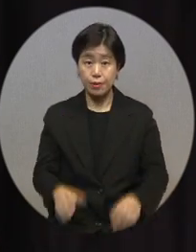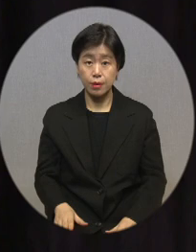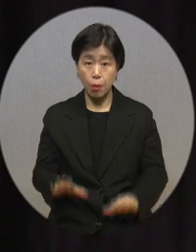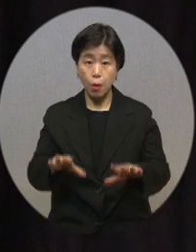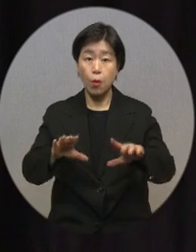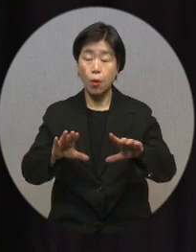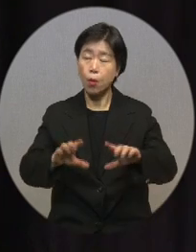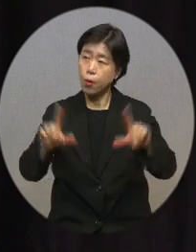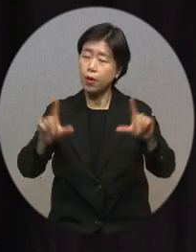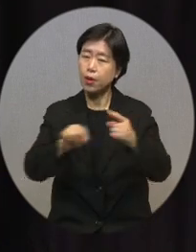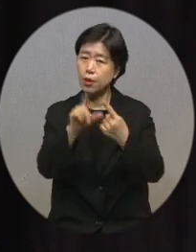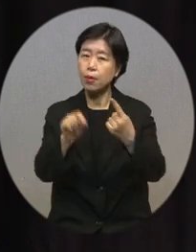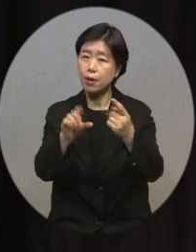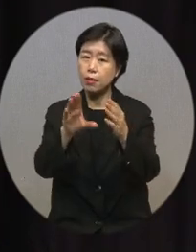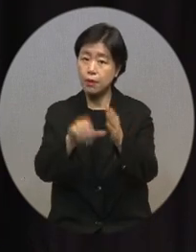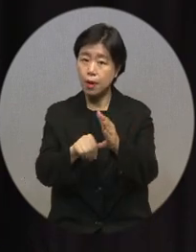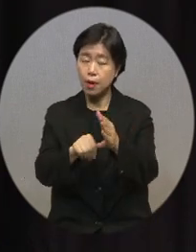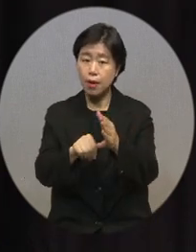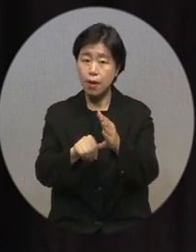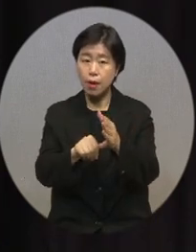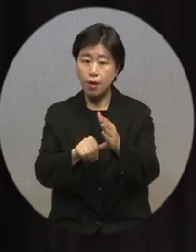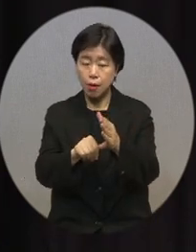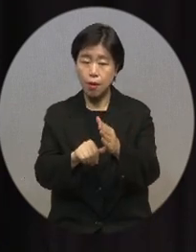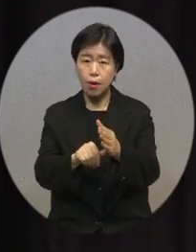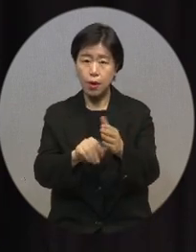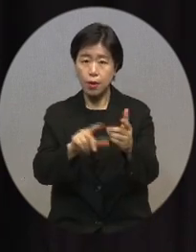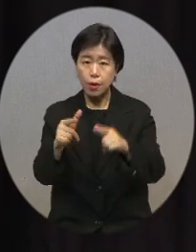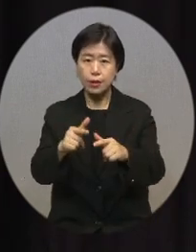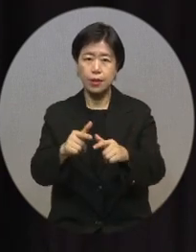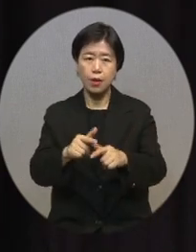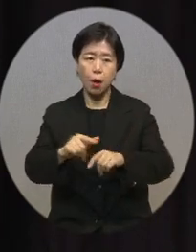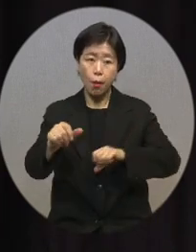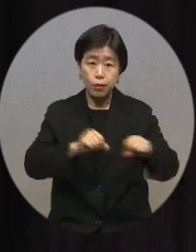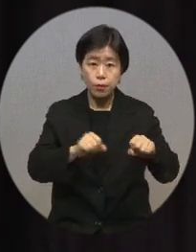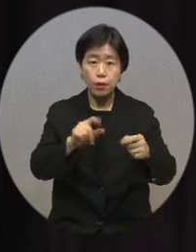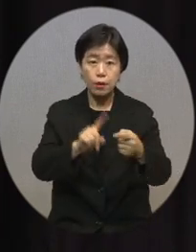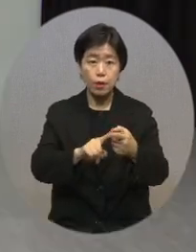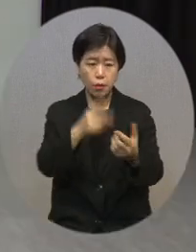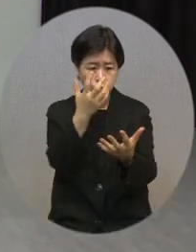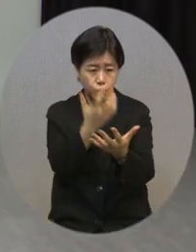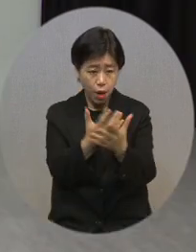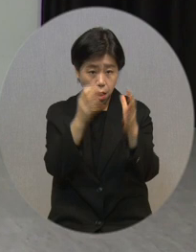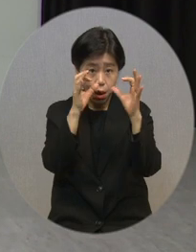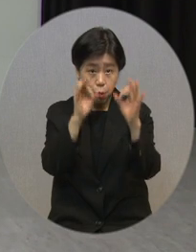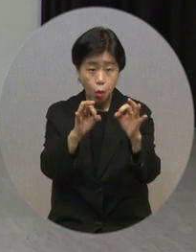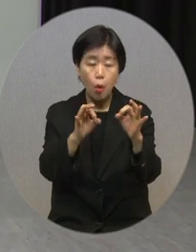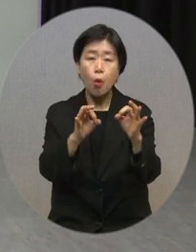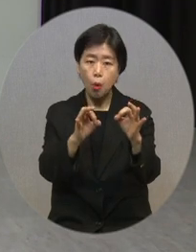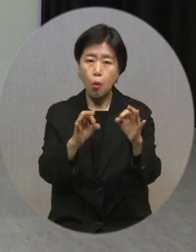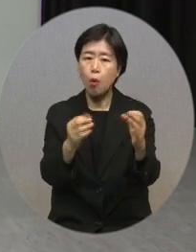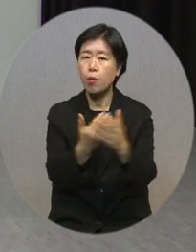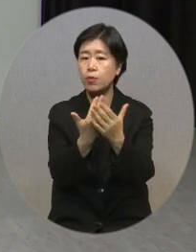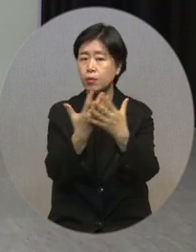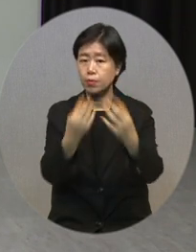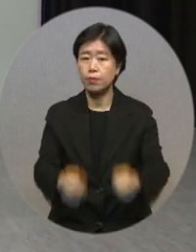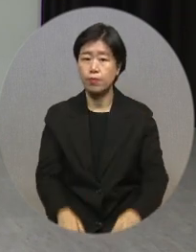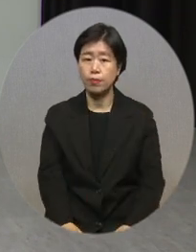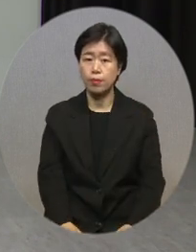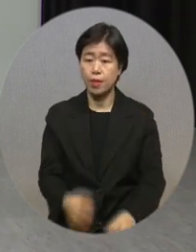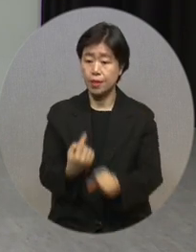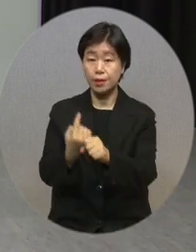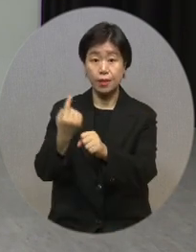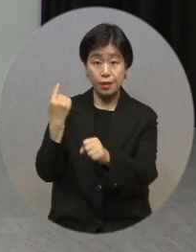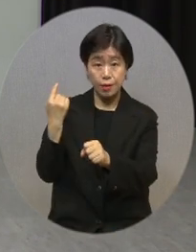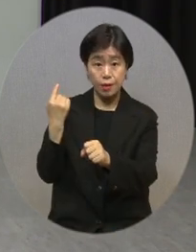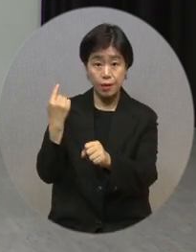1월 달 걸 이렇게 열어보니까 상당히 좋아졌어요. 네네. 예전보다. 그러니까 지난 2023년은